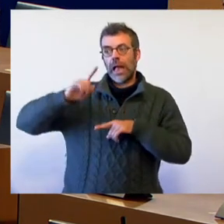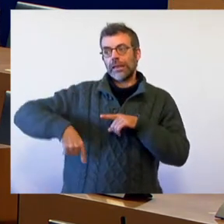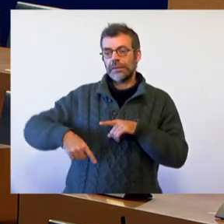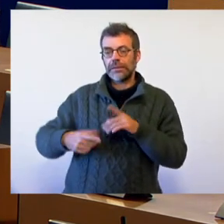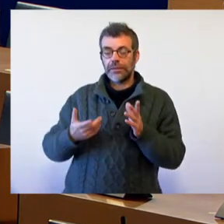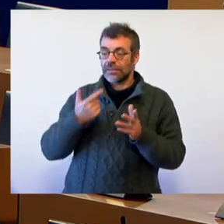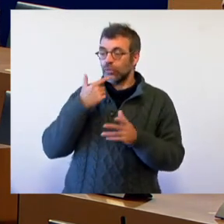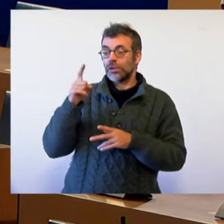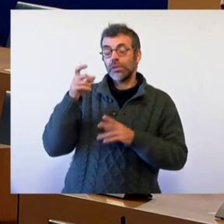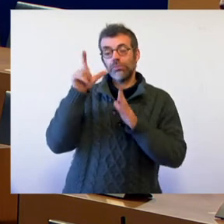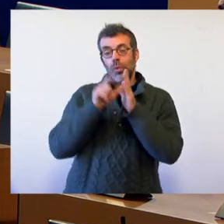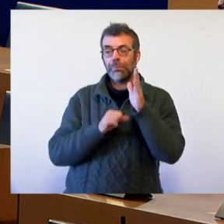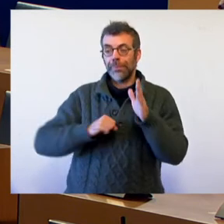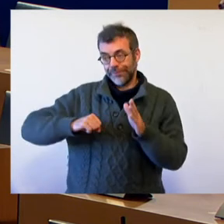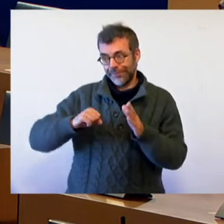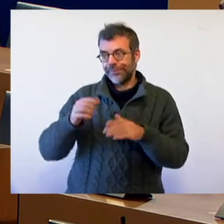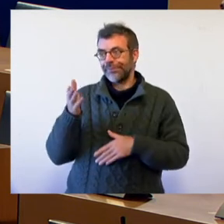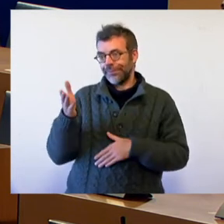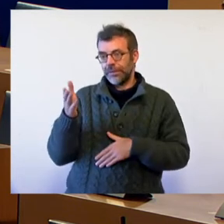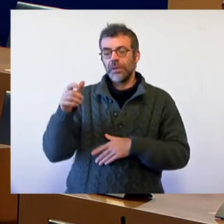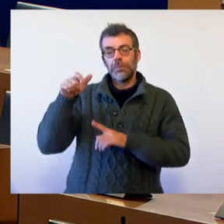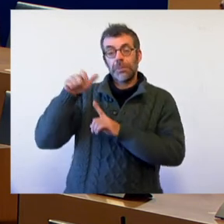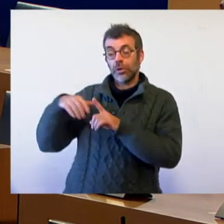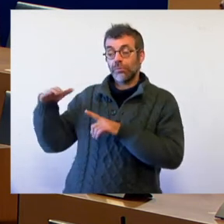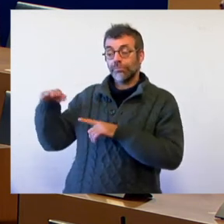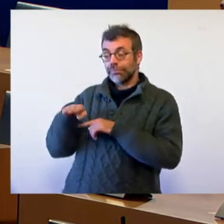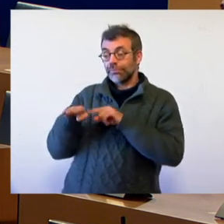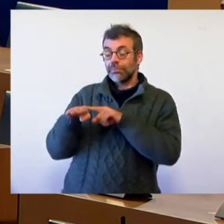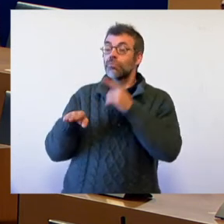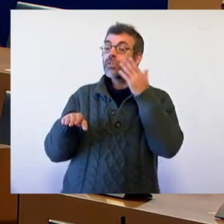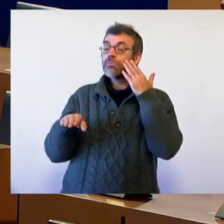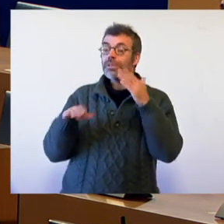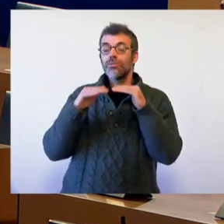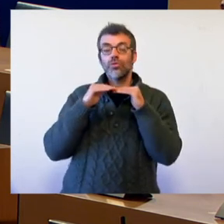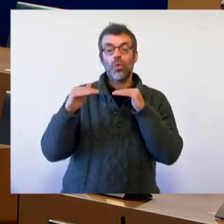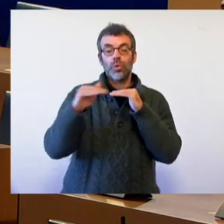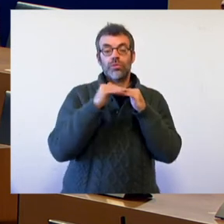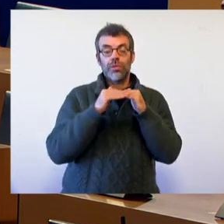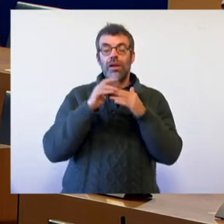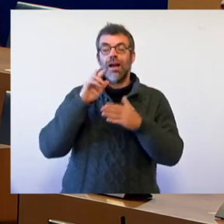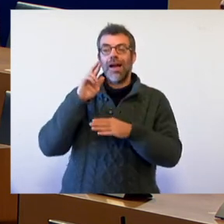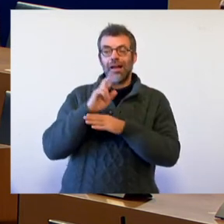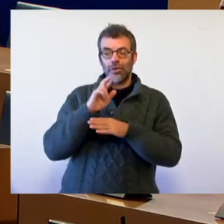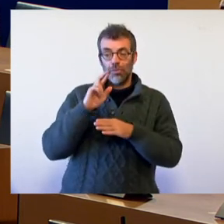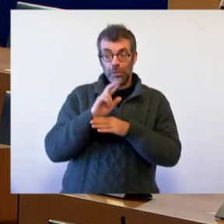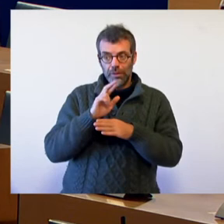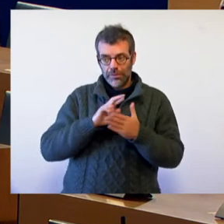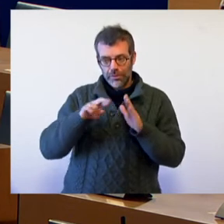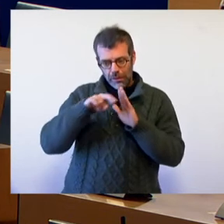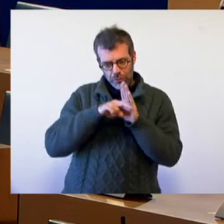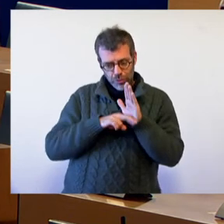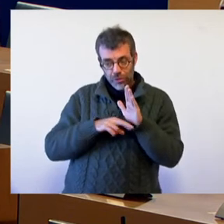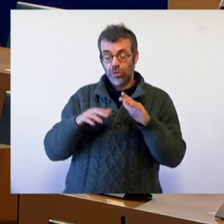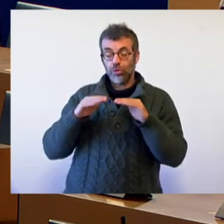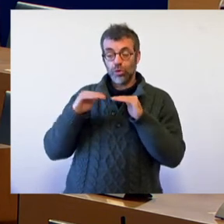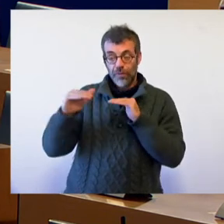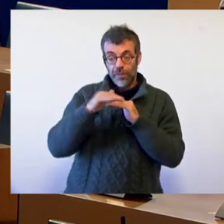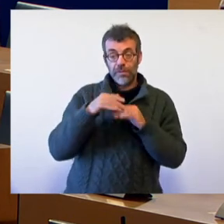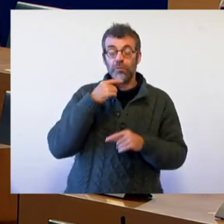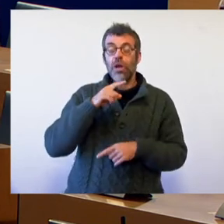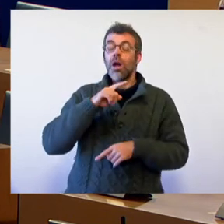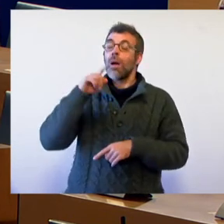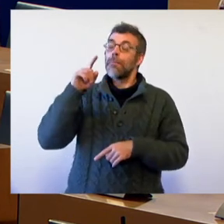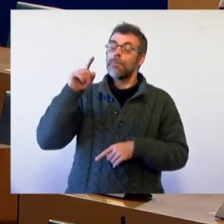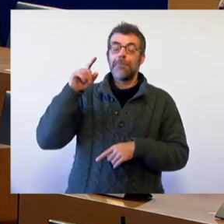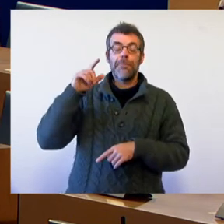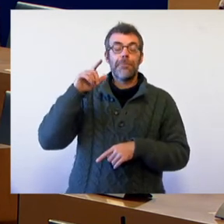mais on ne peut pas lui appliquer, puisque nous sommes dans une zone réglementée de surface, on ne peut pas lui appliquer immédiatement le forfait post-stationnement, et donc on est obligé